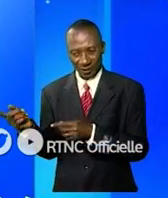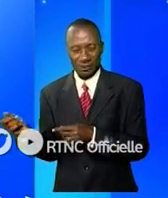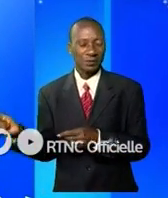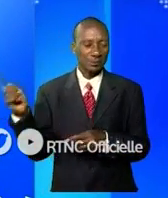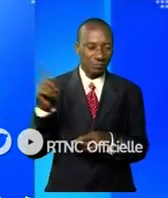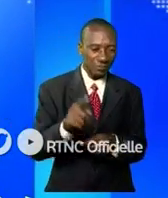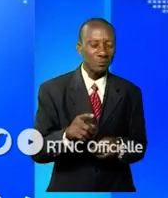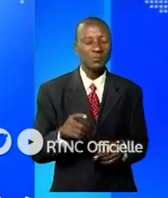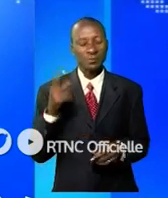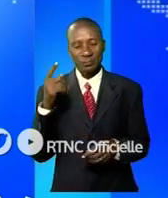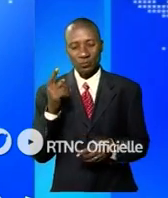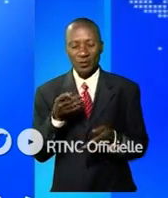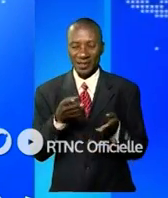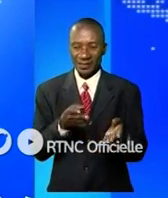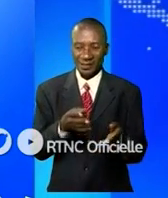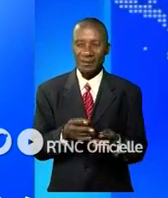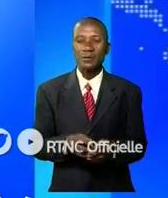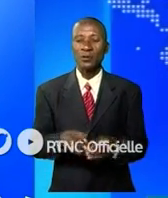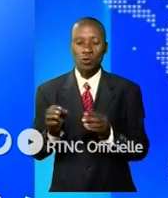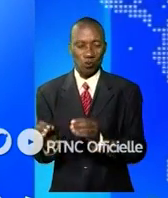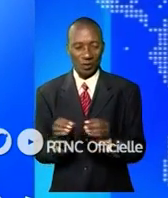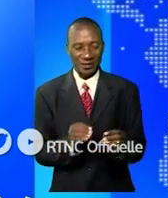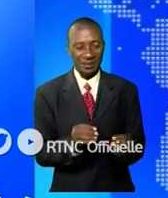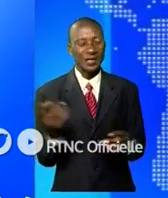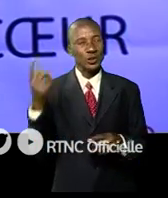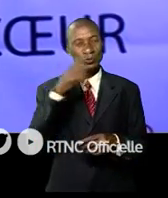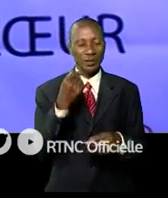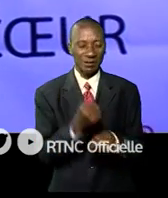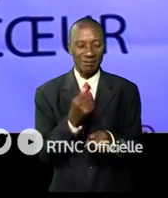VIH en organisant un dîner de gala. Luzette Ntsakala.